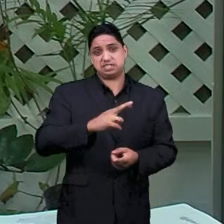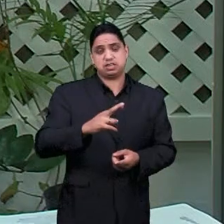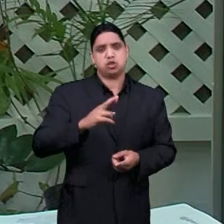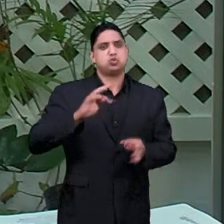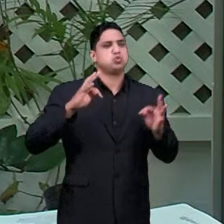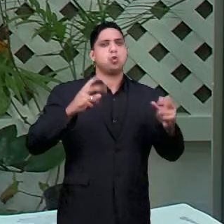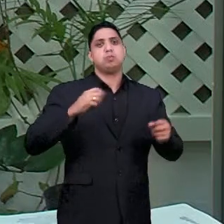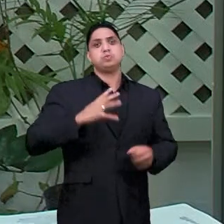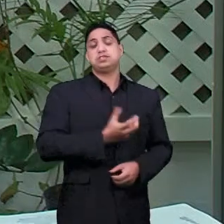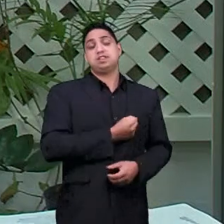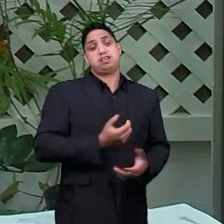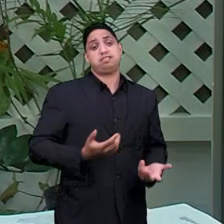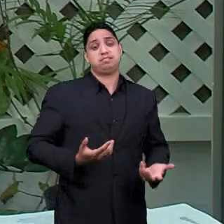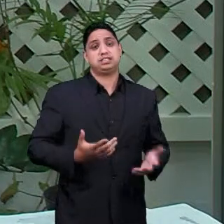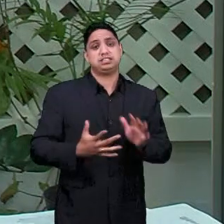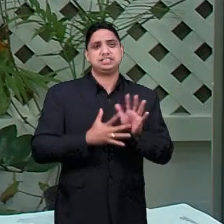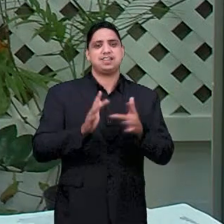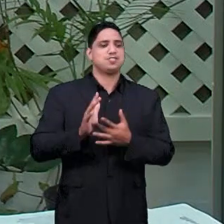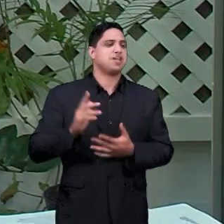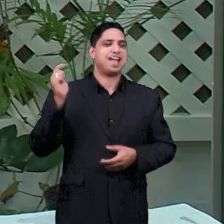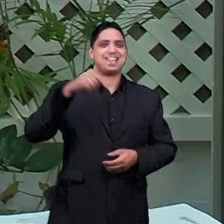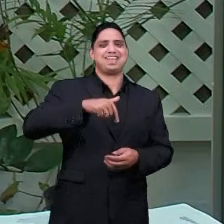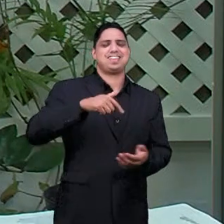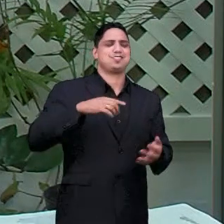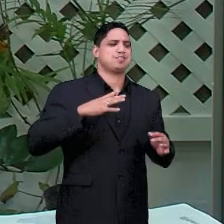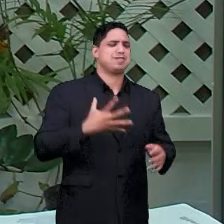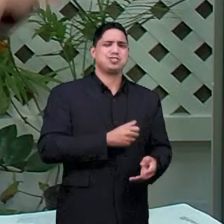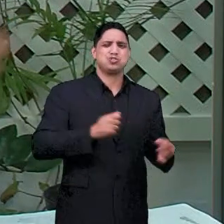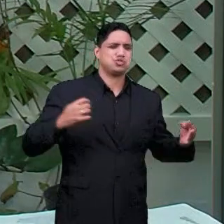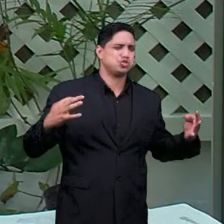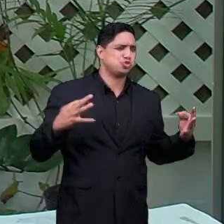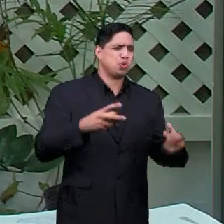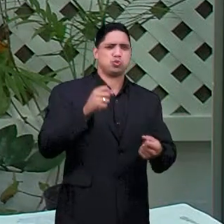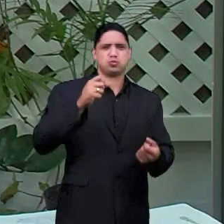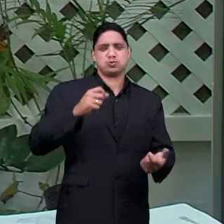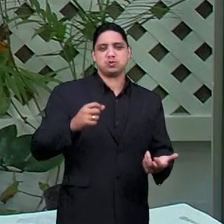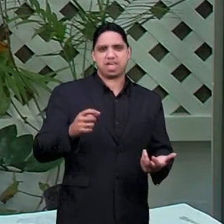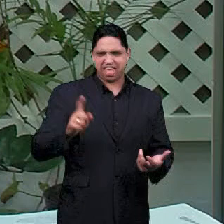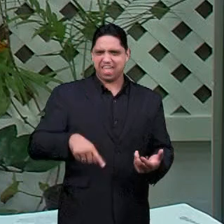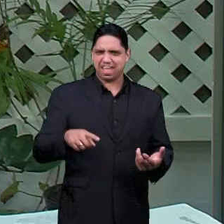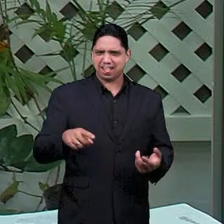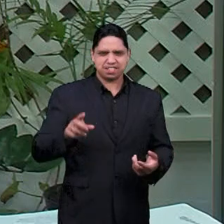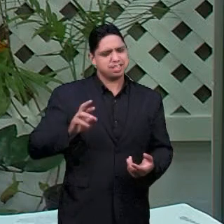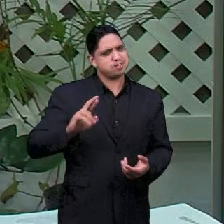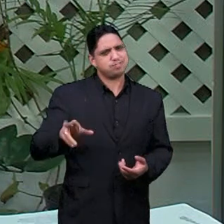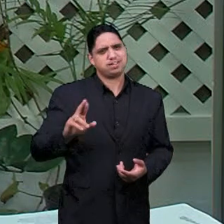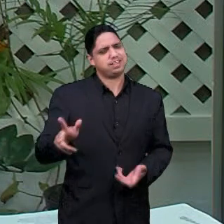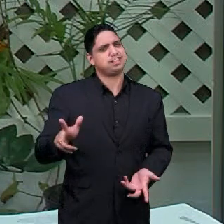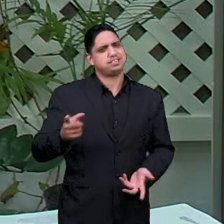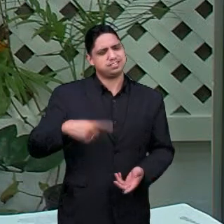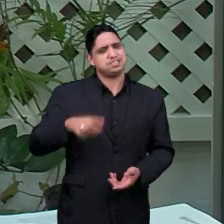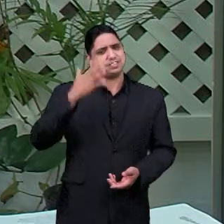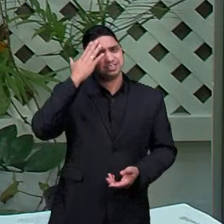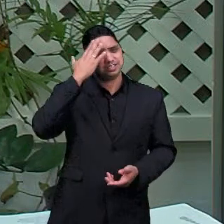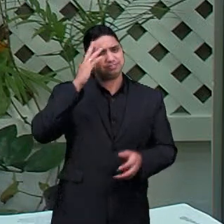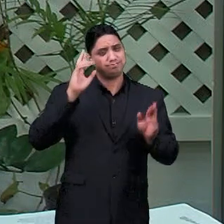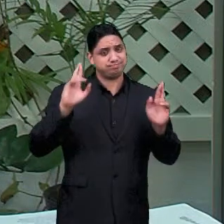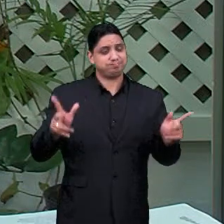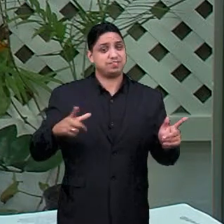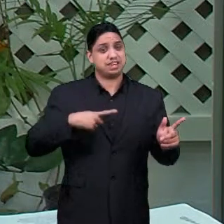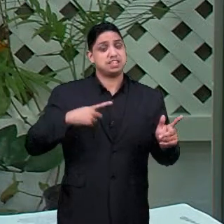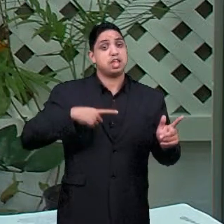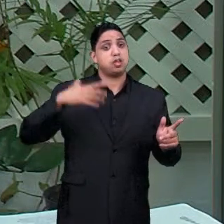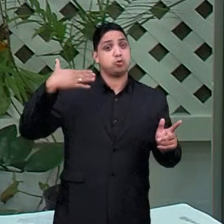la raison, il dit qu'il va sauver tout le monde. Jésus est venu pour sauver tout le monde. Ce n'est pas comme ça. Nous sommes en train de voir que ce n'est pas comme ça. Il y a